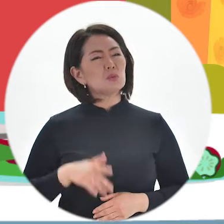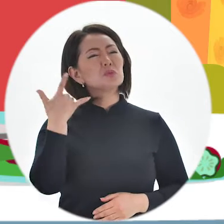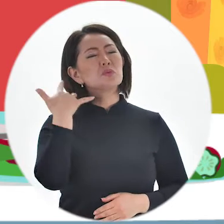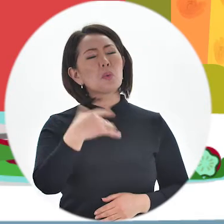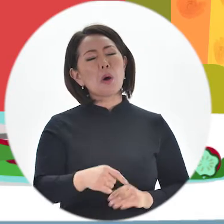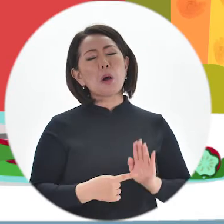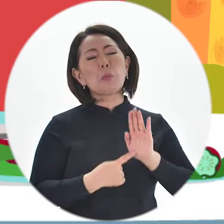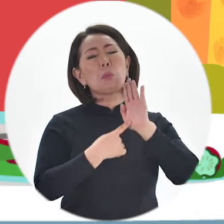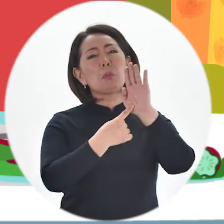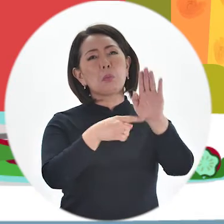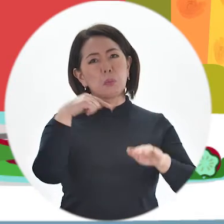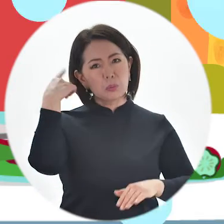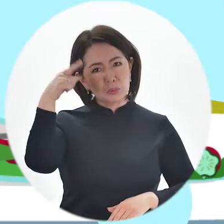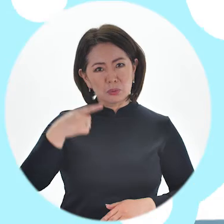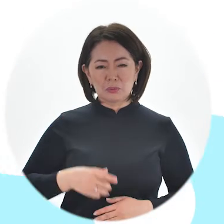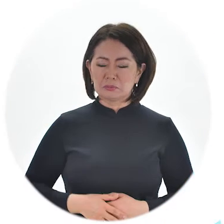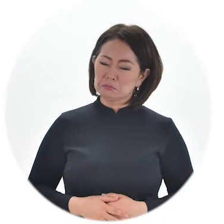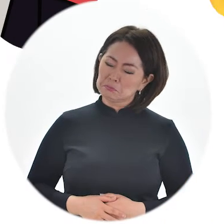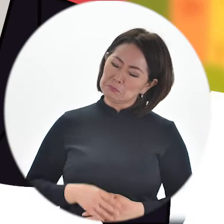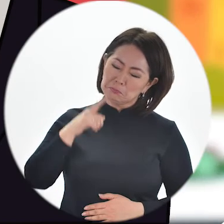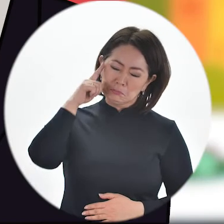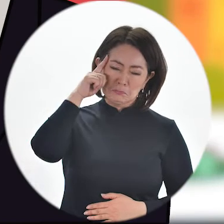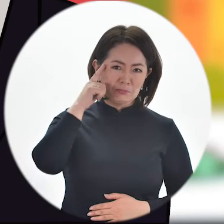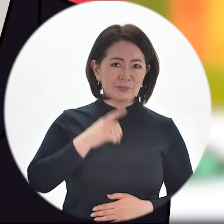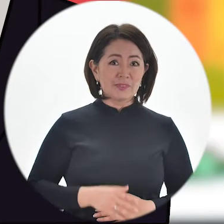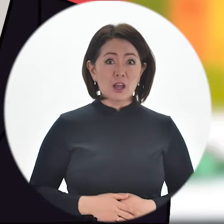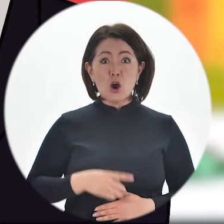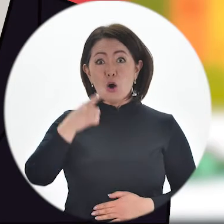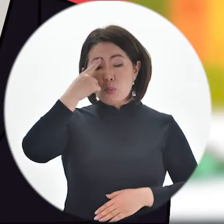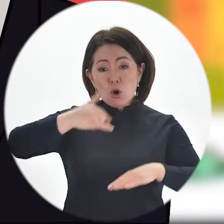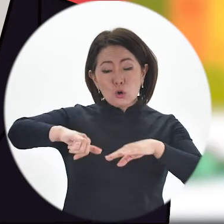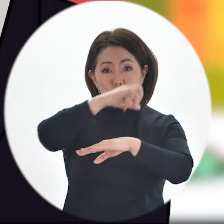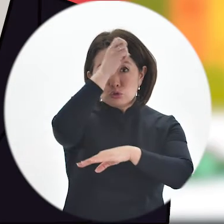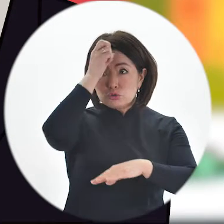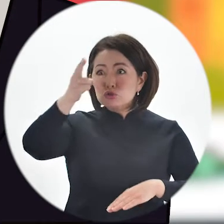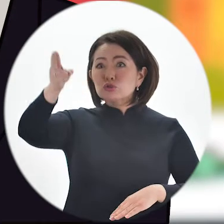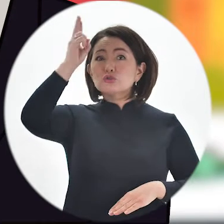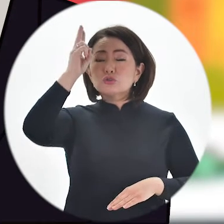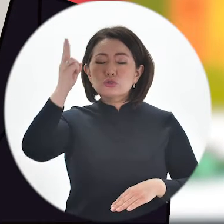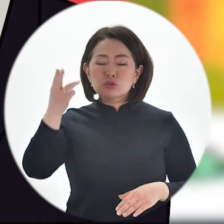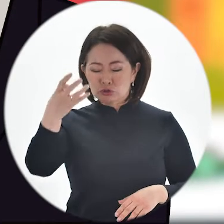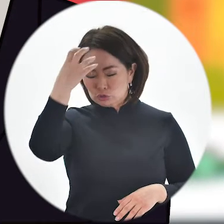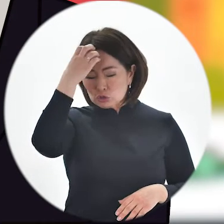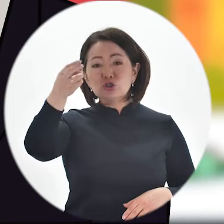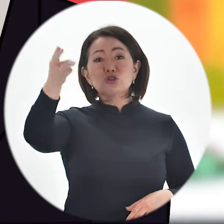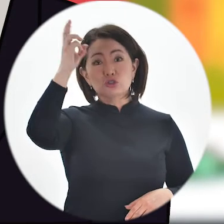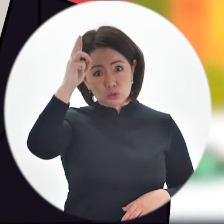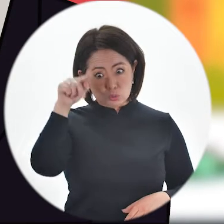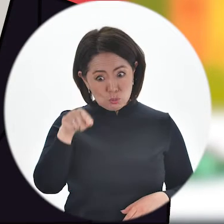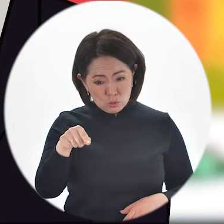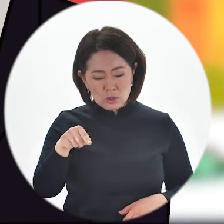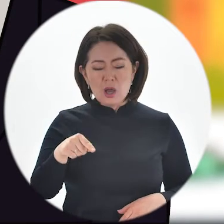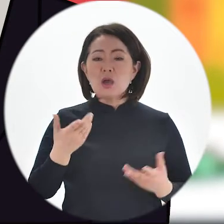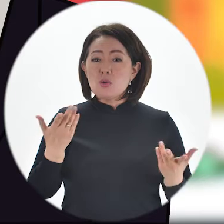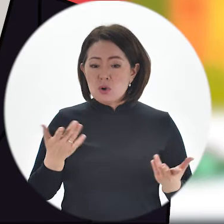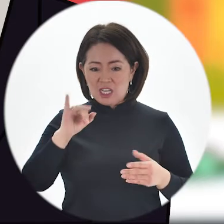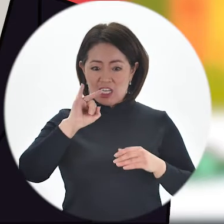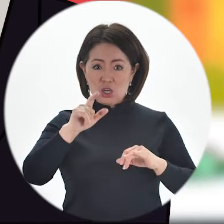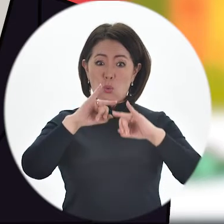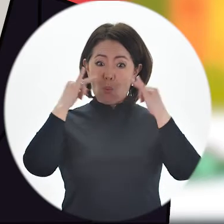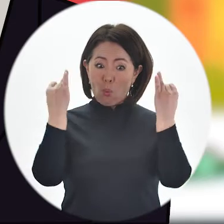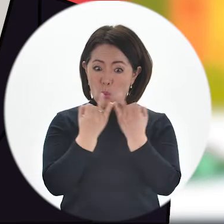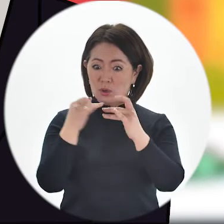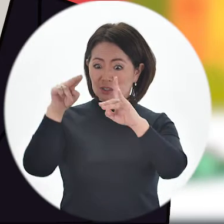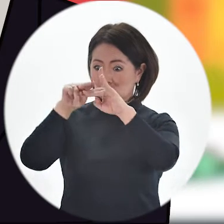Зүүгүйрл бүйлэг тэмдэг гэж уадача хэллаа. Монгол Усыган түргүйн таргүй нэн ерхэй лэгчин. Ерхэй лэгчин. лэгчинг